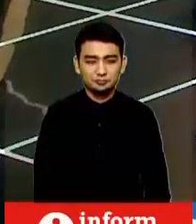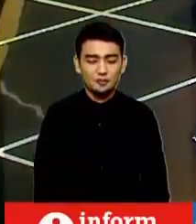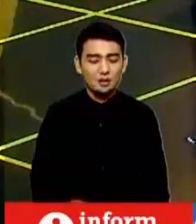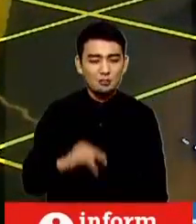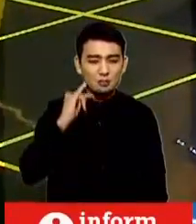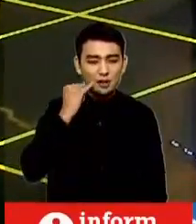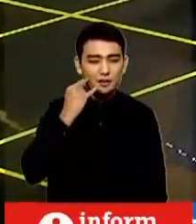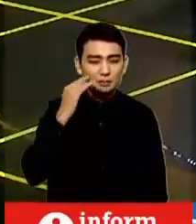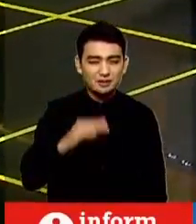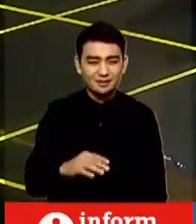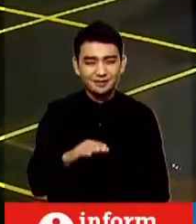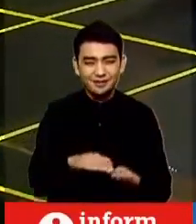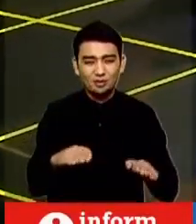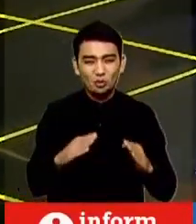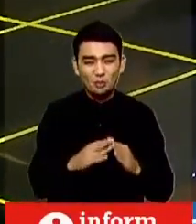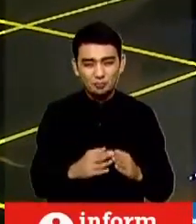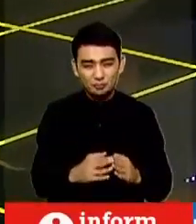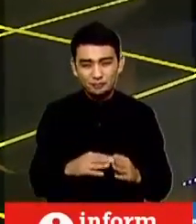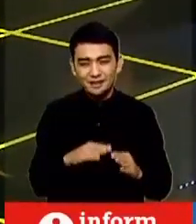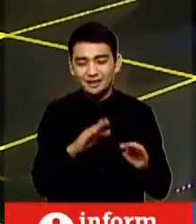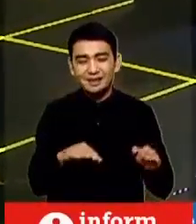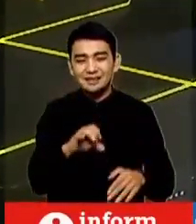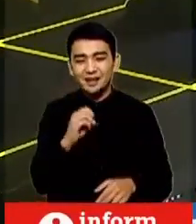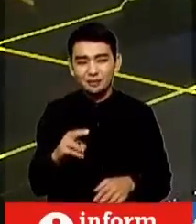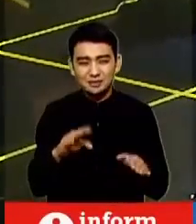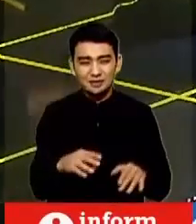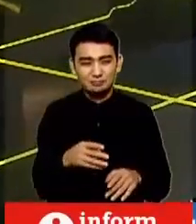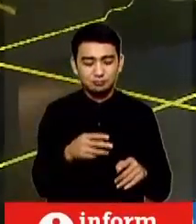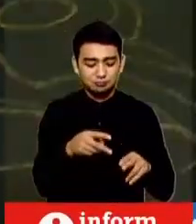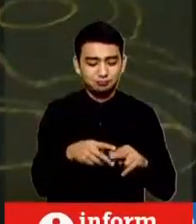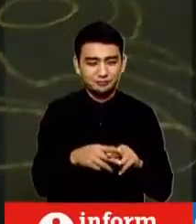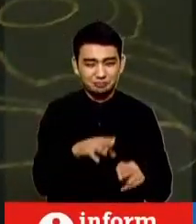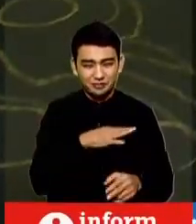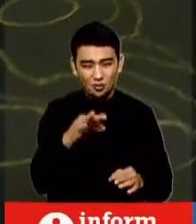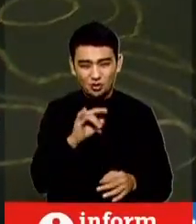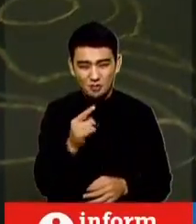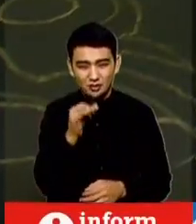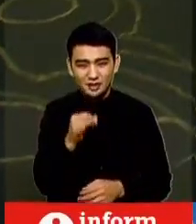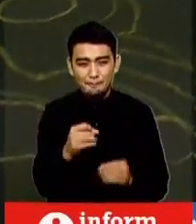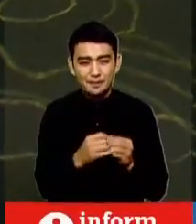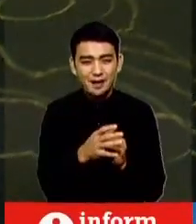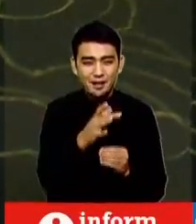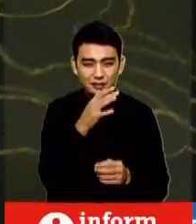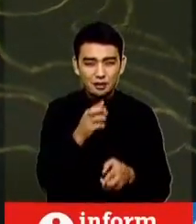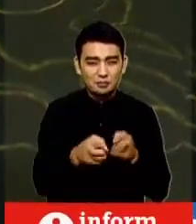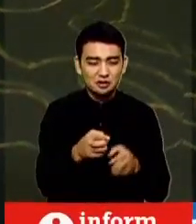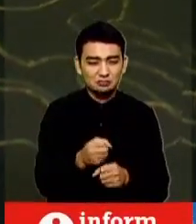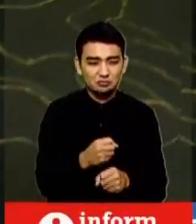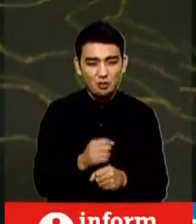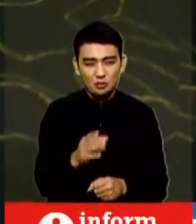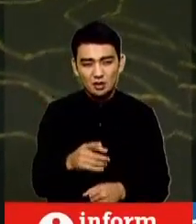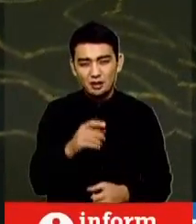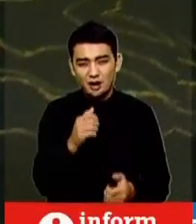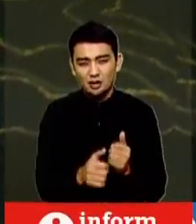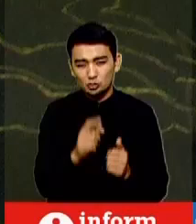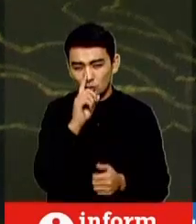Павлодардағы балабақшада жарты саусағынан айырылған балаға тек 15 жасында ота жасалады. Оған дейін жыл сайын Мәскеуге барып, протез салып